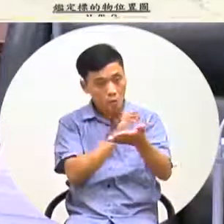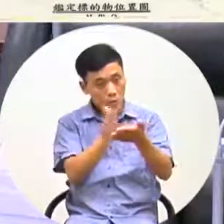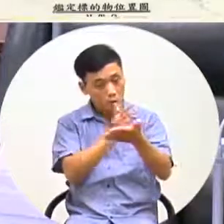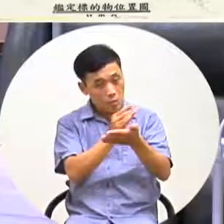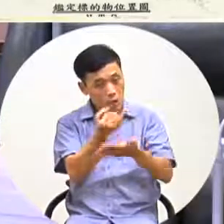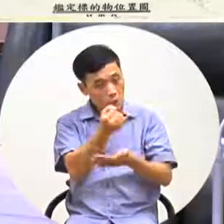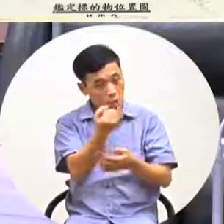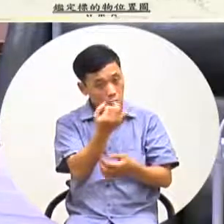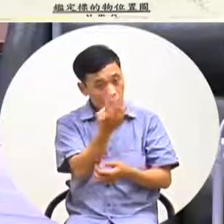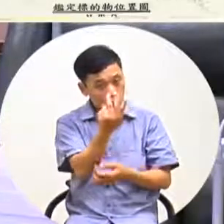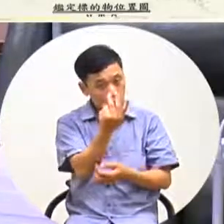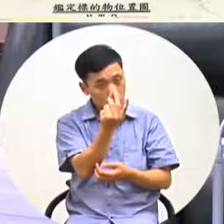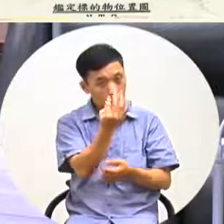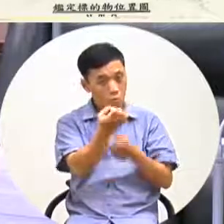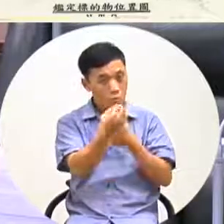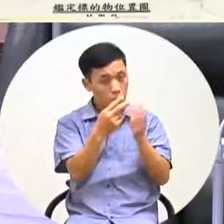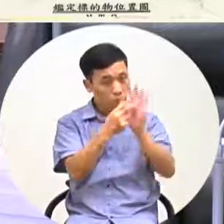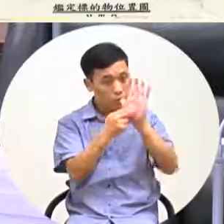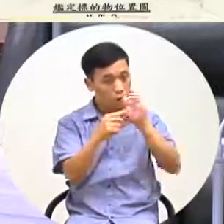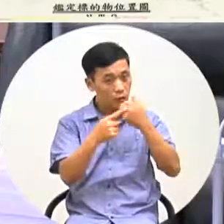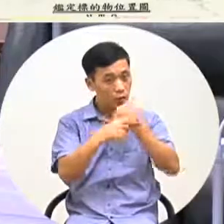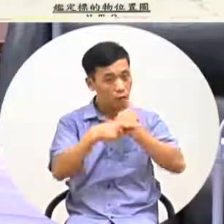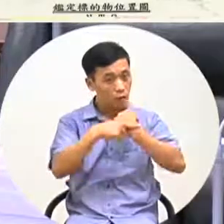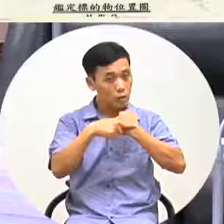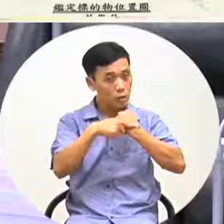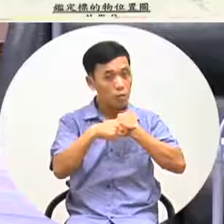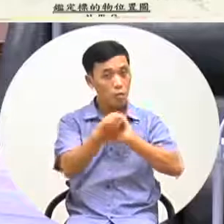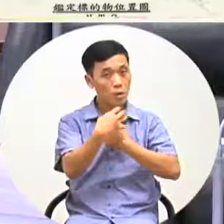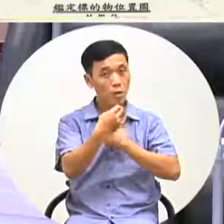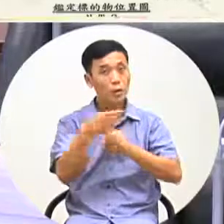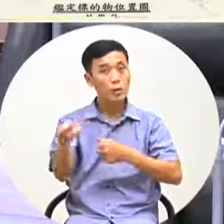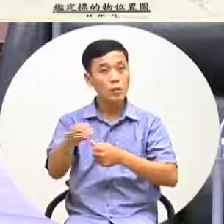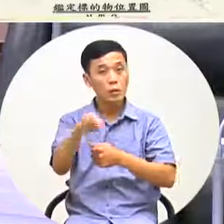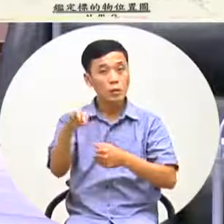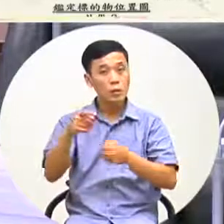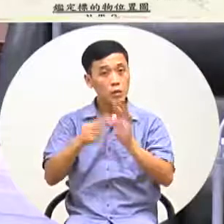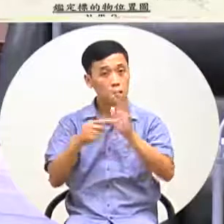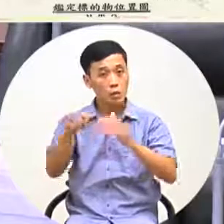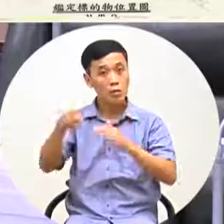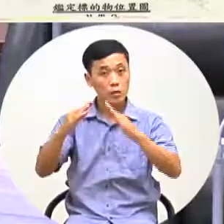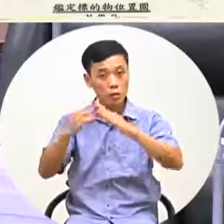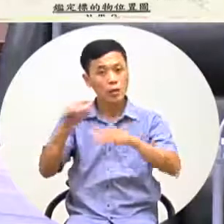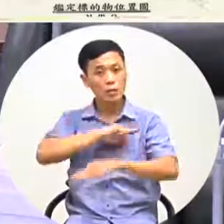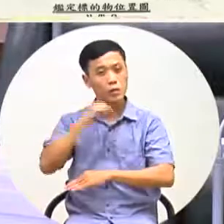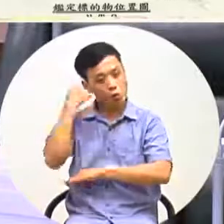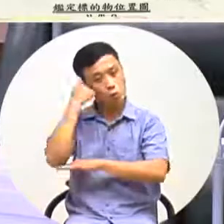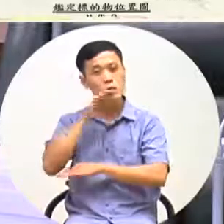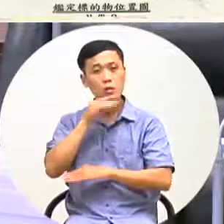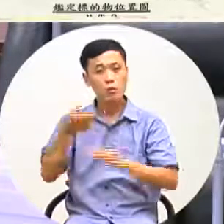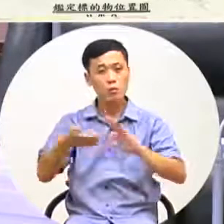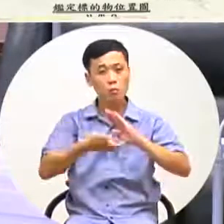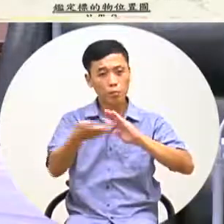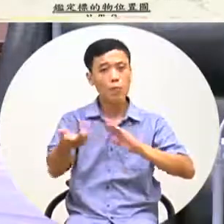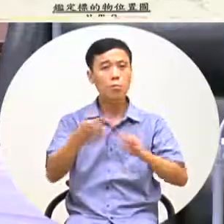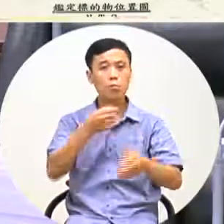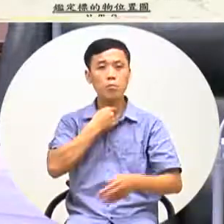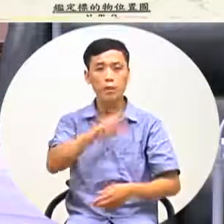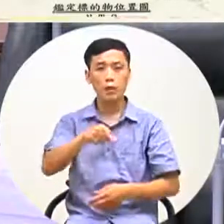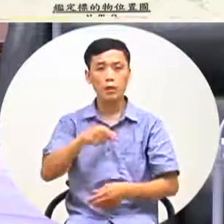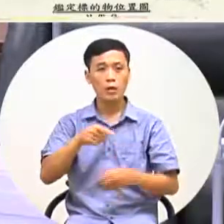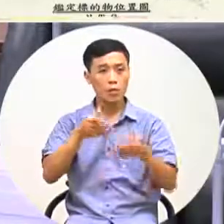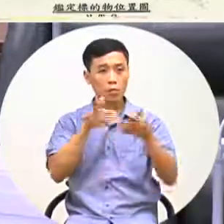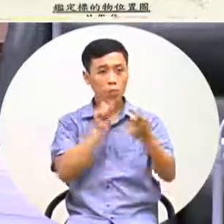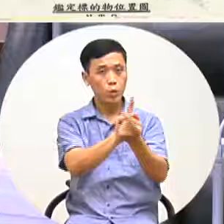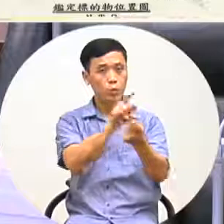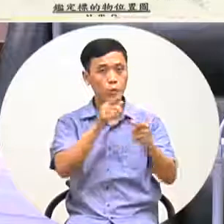请教了很多人，因为那边是他们的家，他们不想搬家，可是面对到铁路地下化这样子一个工程的时